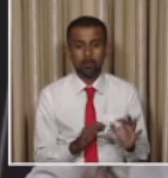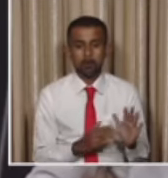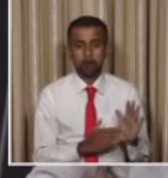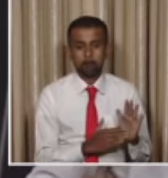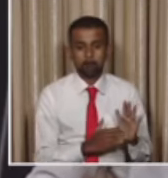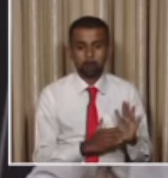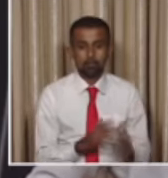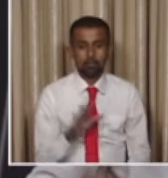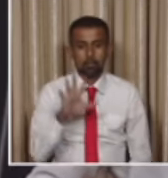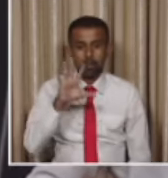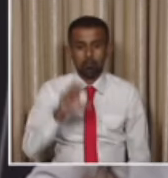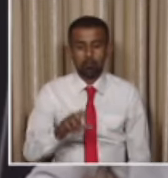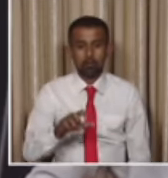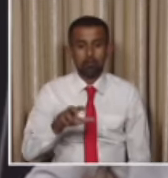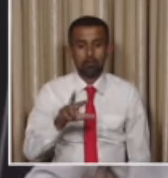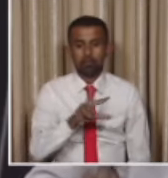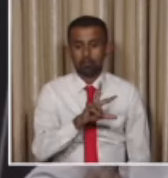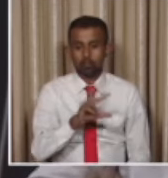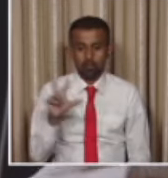මිලියන 5018ක්.